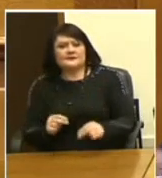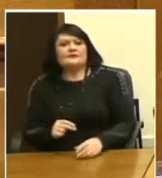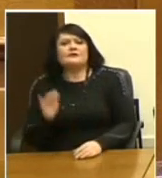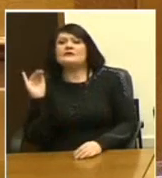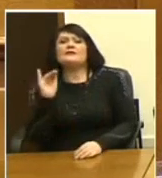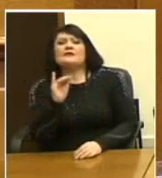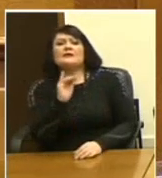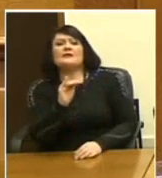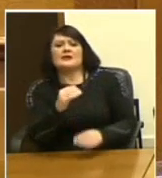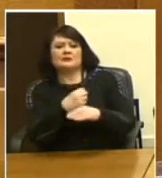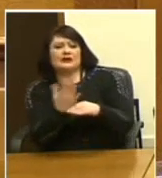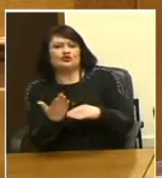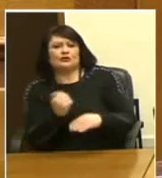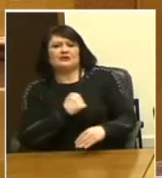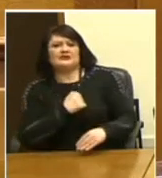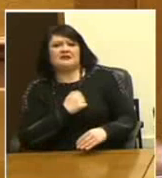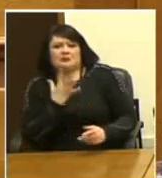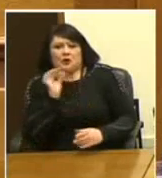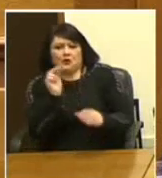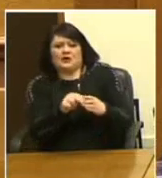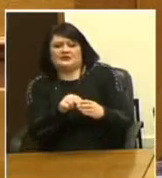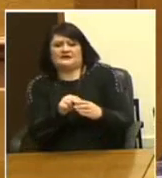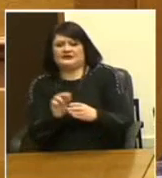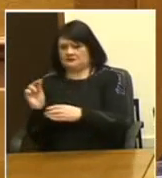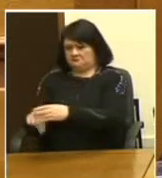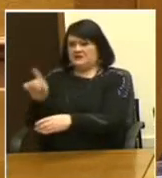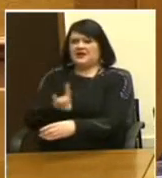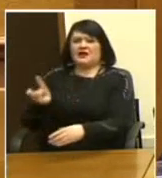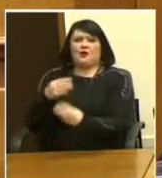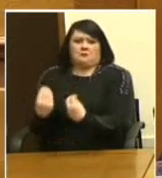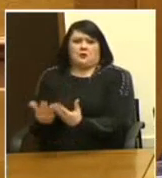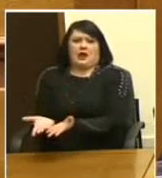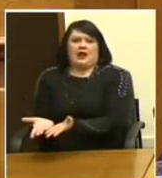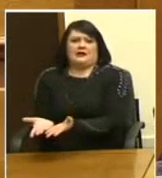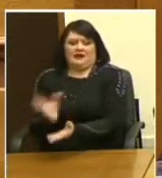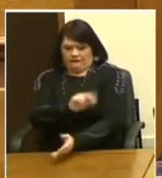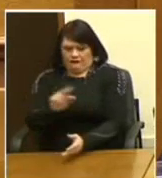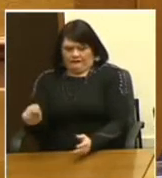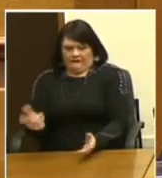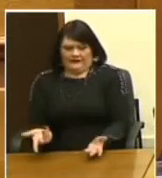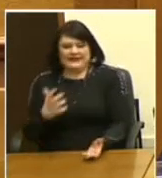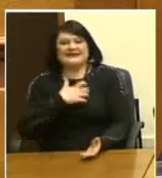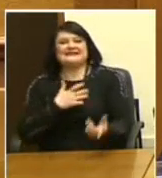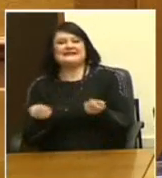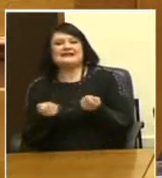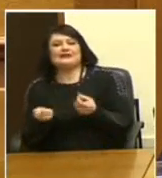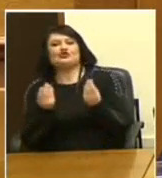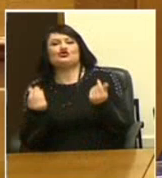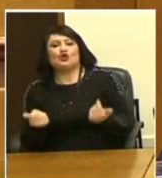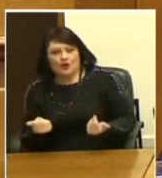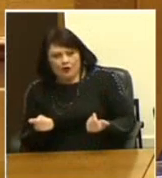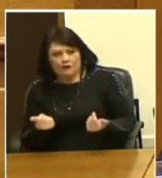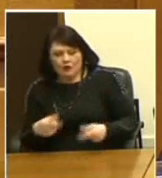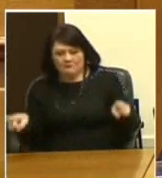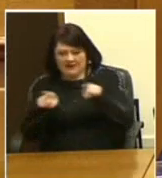εσάς, αν σας πιστεύει σε αυτά που λέτε, και να μην ψηφίσει τον κύριο Μητσοτάκη? Άρα λοιπόν αυτή η στρατηγική σας, τη στρατηγική ήττας του